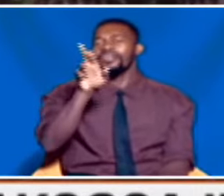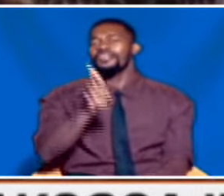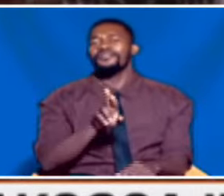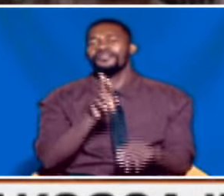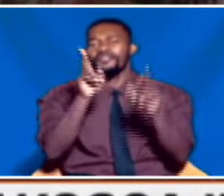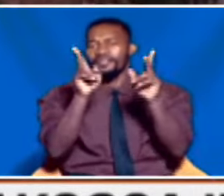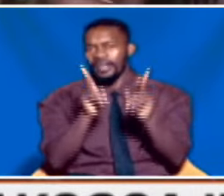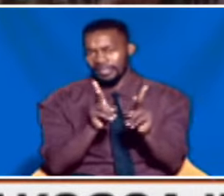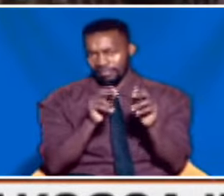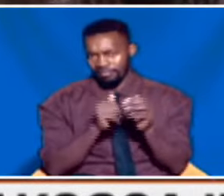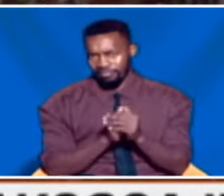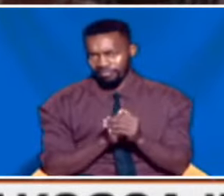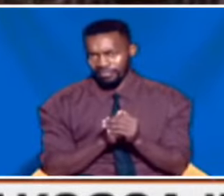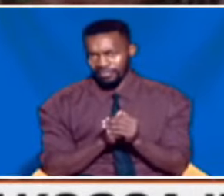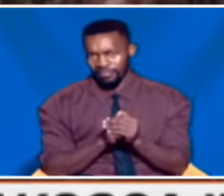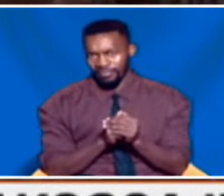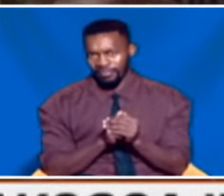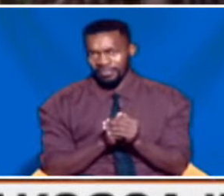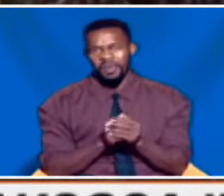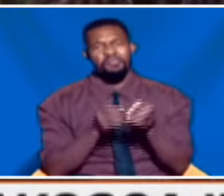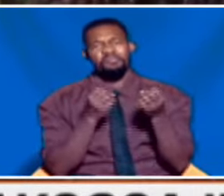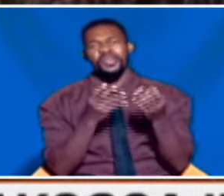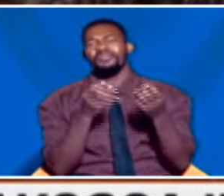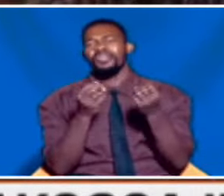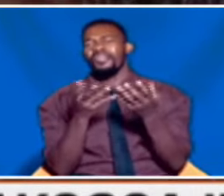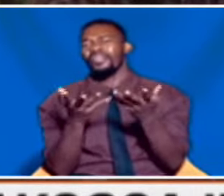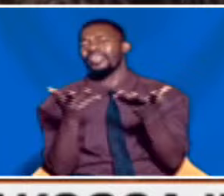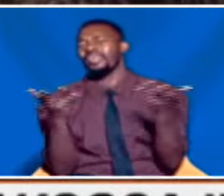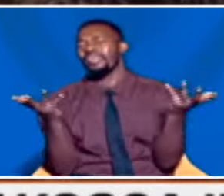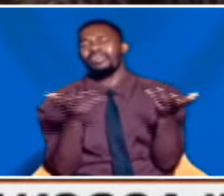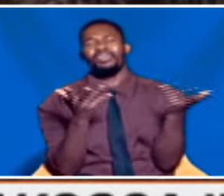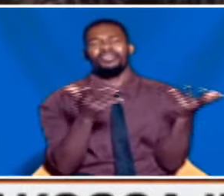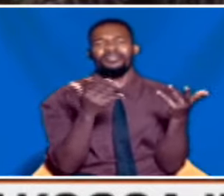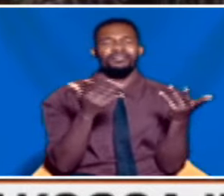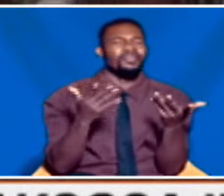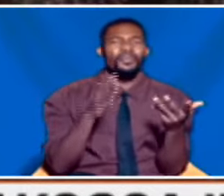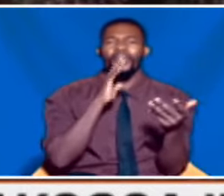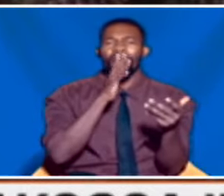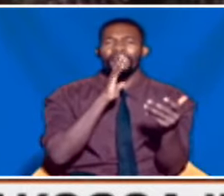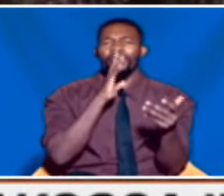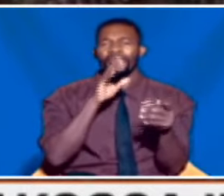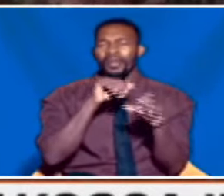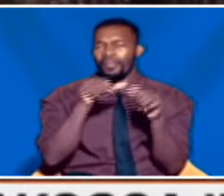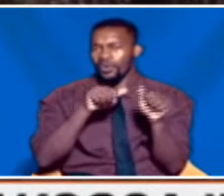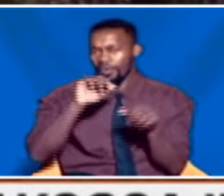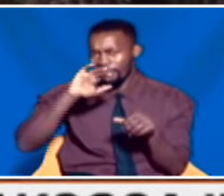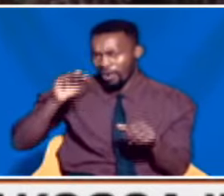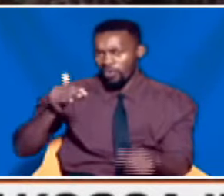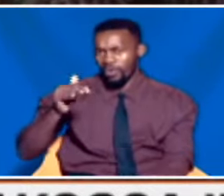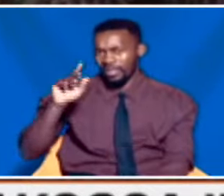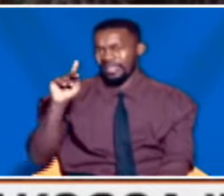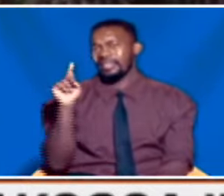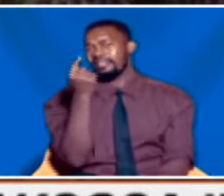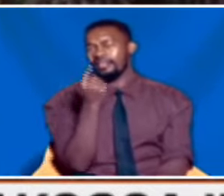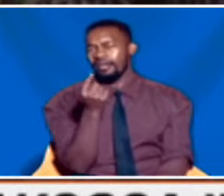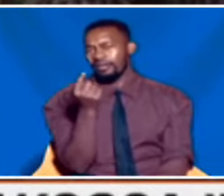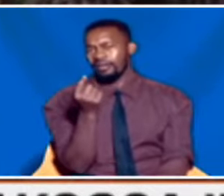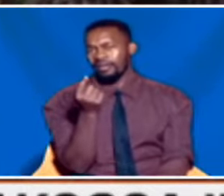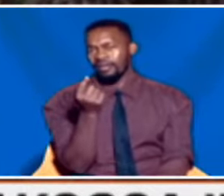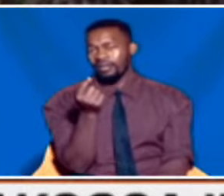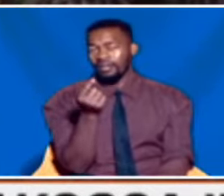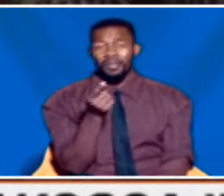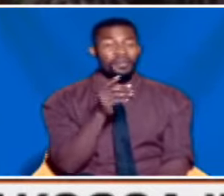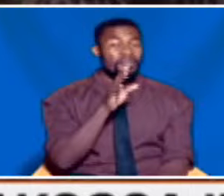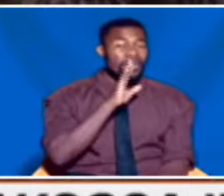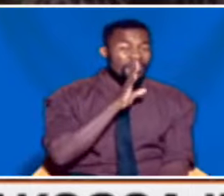If you think this unity is a bad thing for the Mount Kenya region or his tribalism, the way I'm hearing, don't speak outside